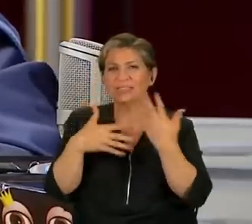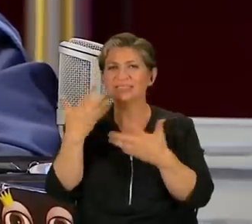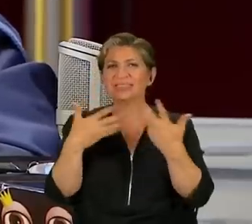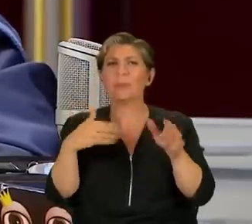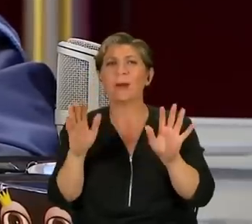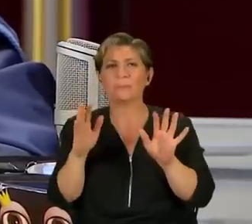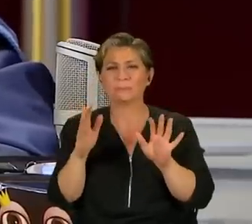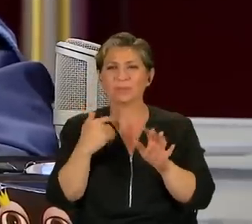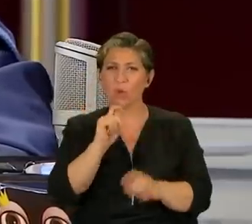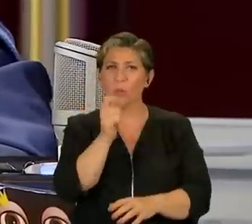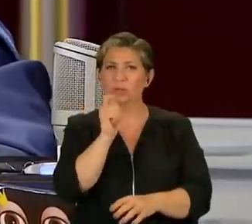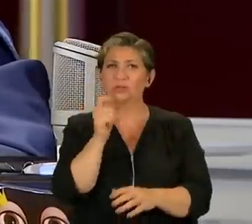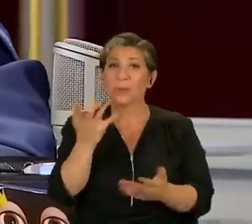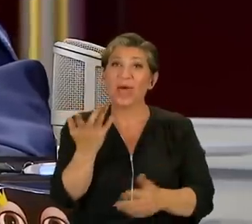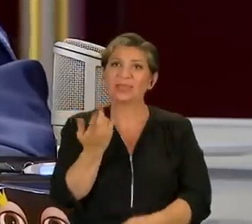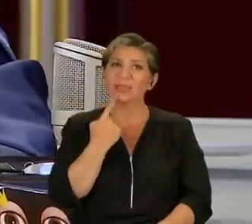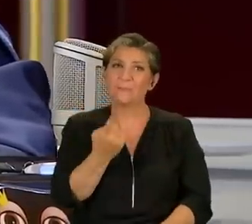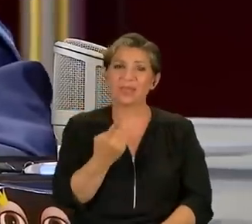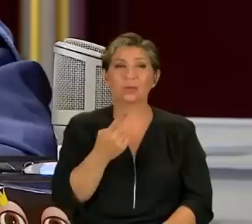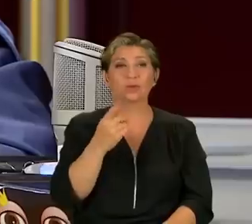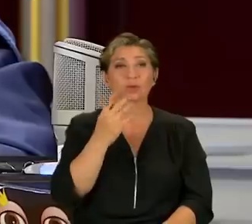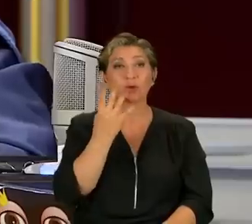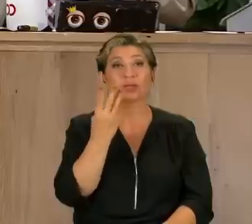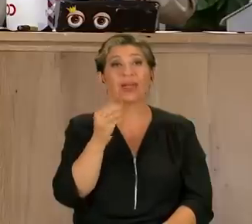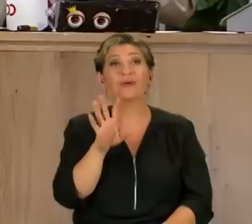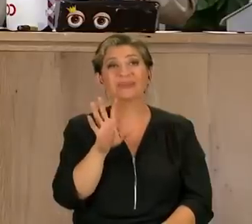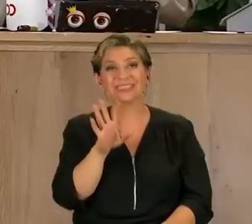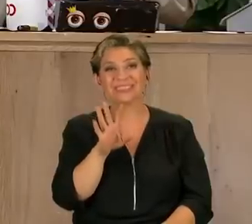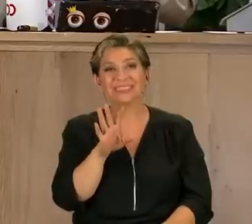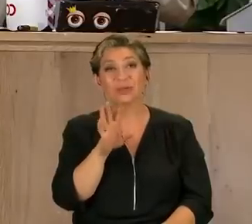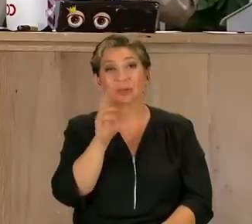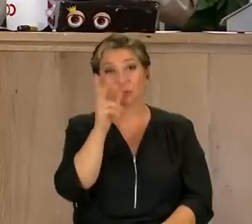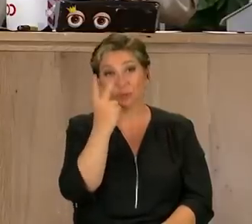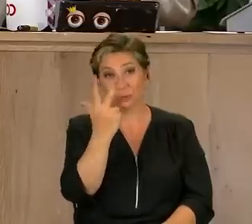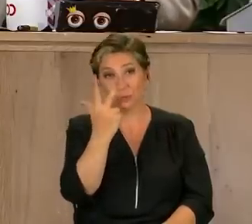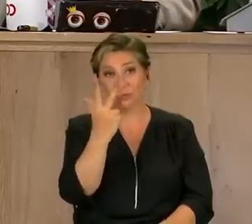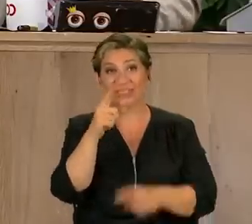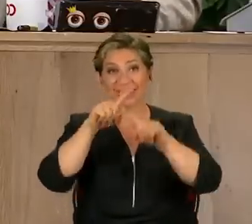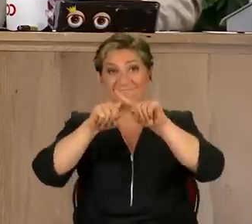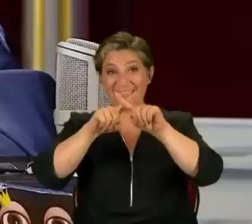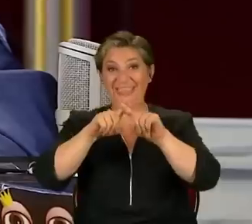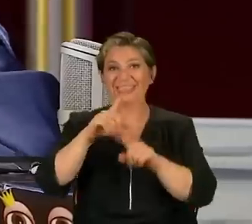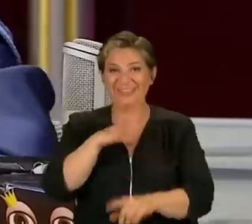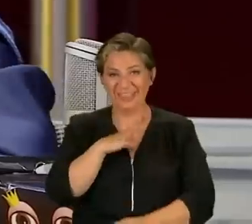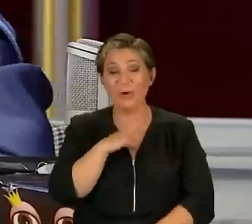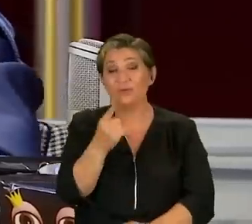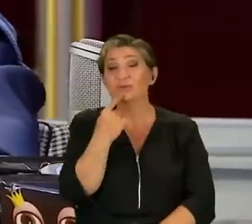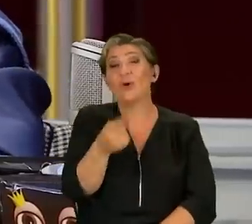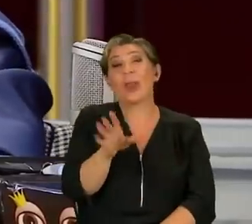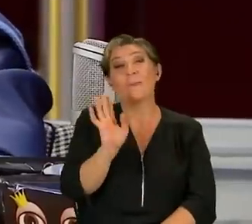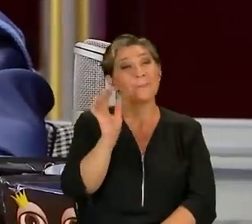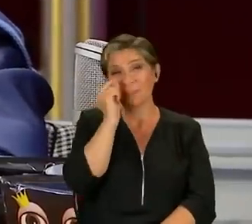karıştırmam şeyleri var ama demek ki... Dört harf demişim. Olmasın. Yok, üç harfli bir x'li bir şey. Onu da ha.